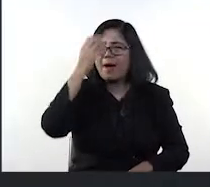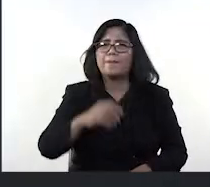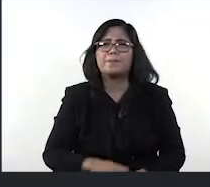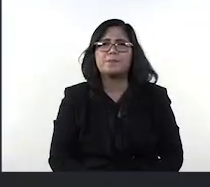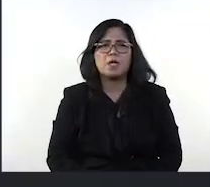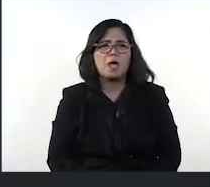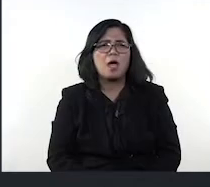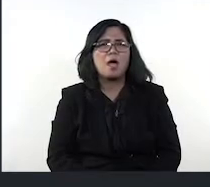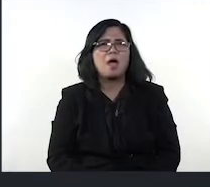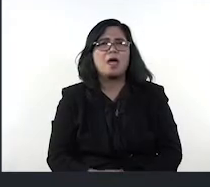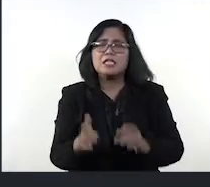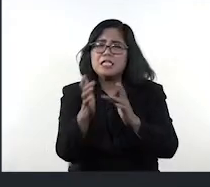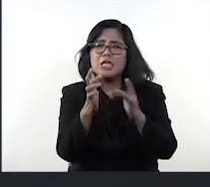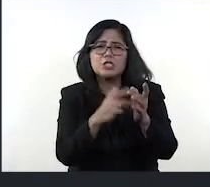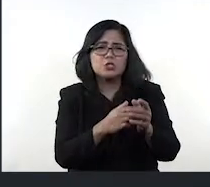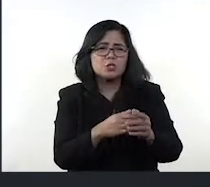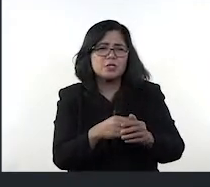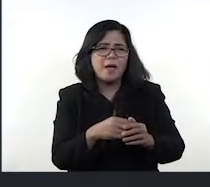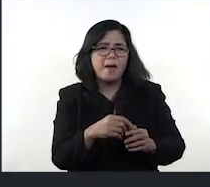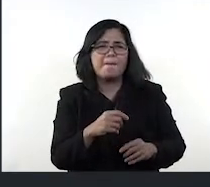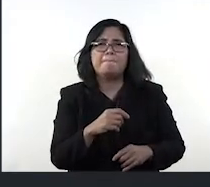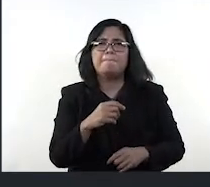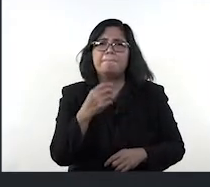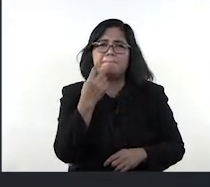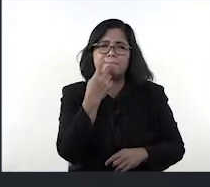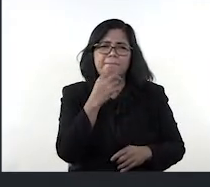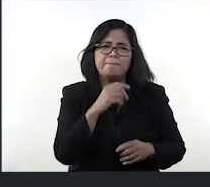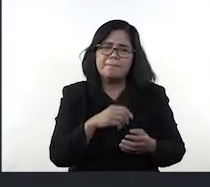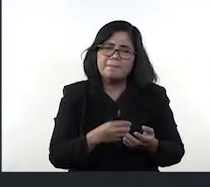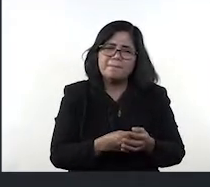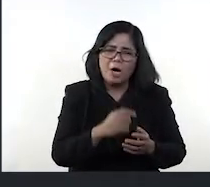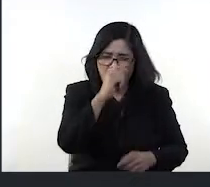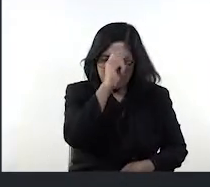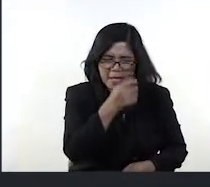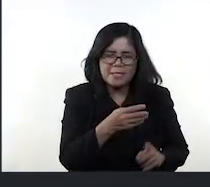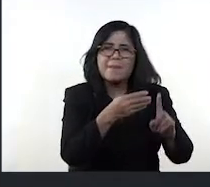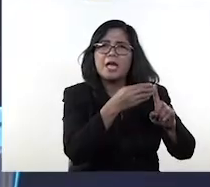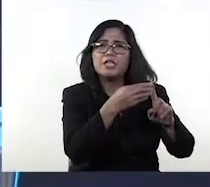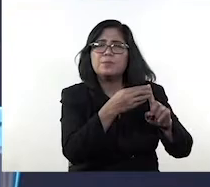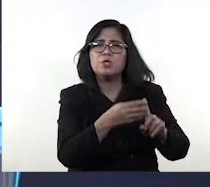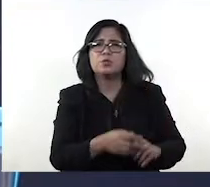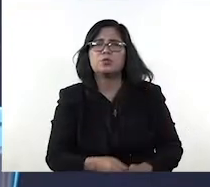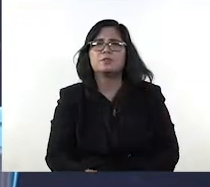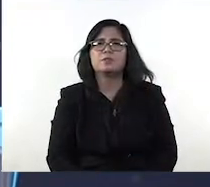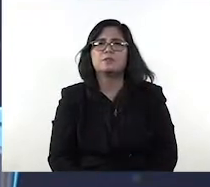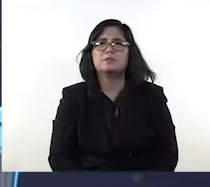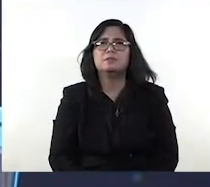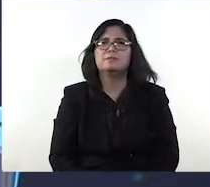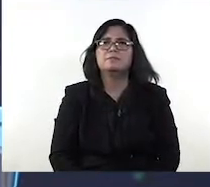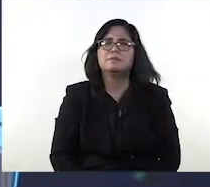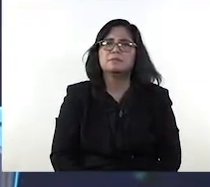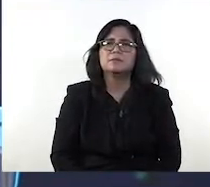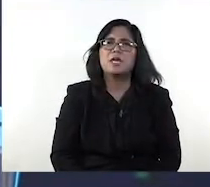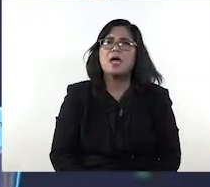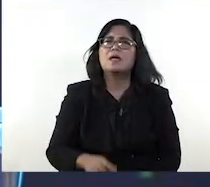Hai uang pikiran kotor sudah repot Uang sudah meninggalkan engkau tuhan tidak mendengar doamu Tuhan tidak mengabulkan permintaanmu Boa itu